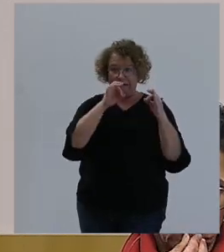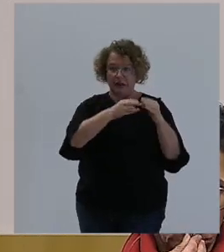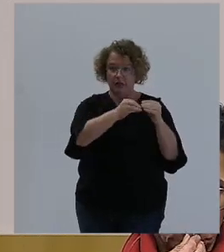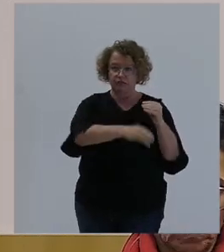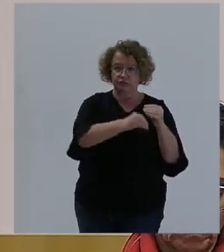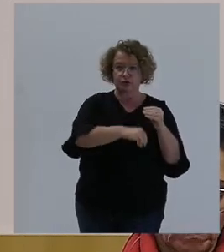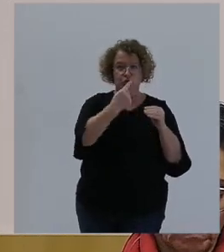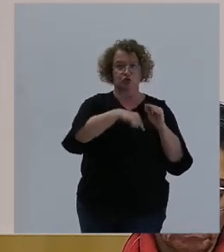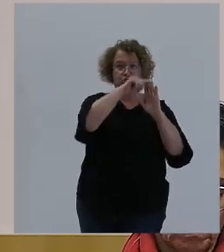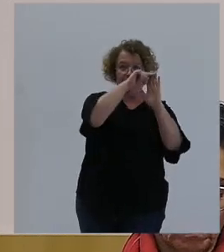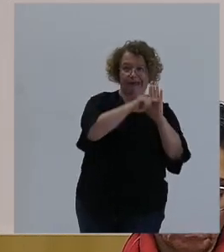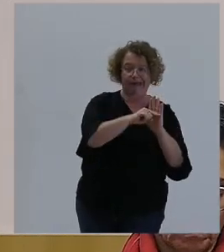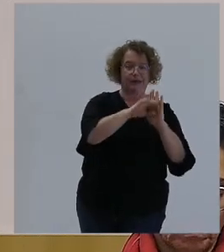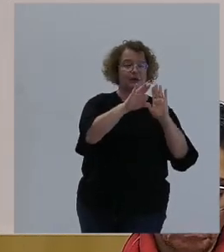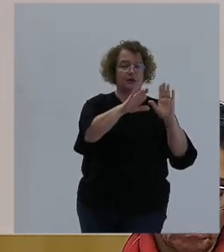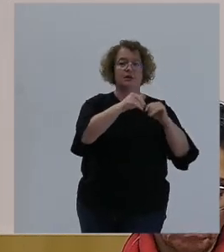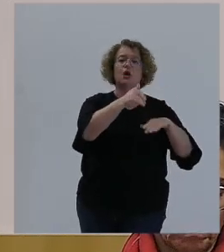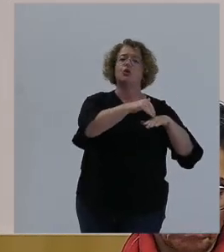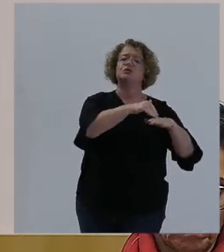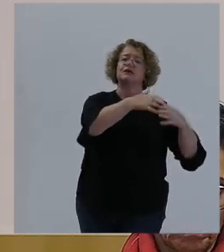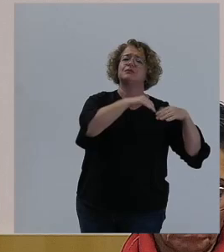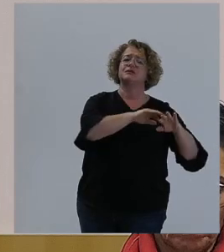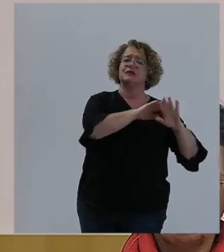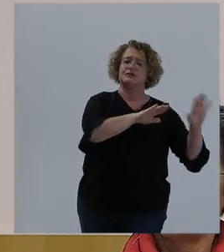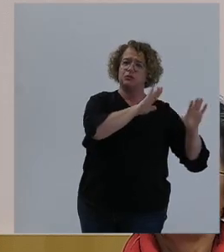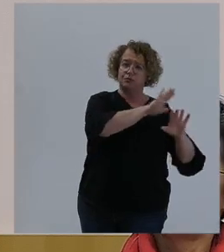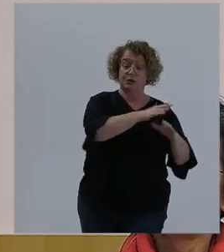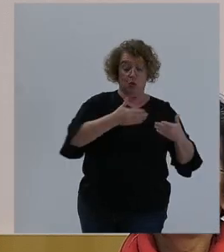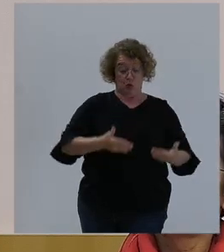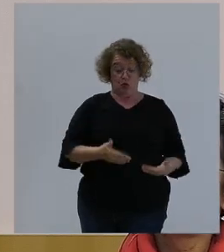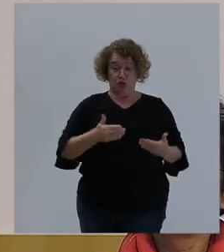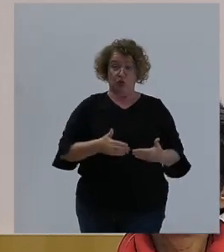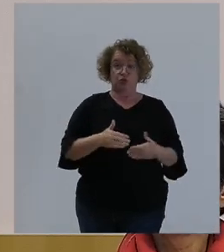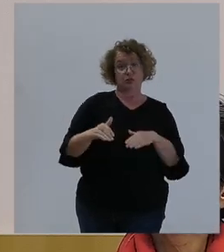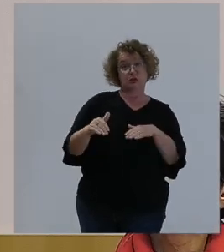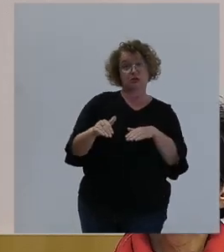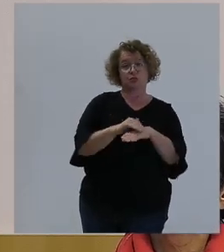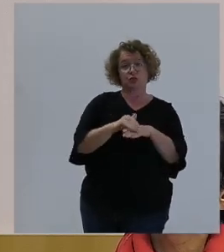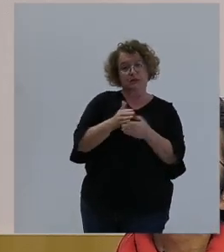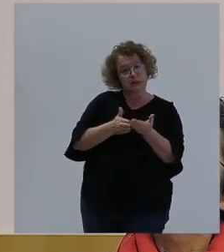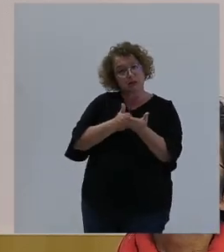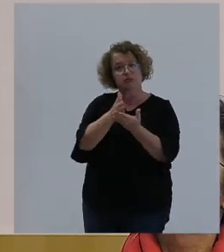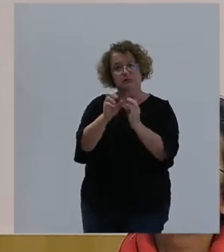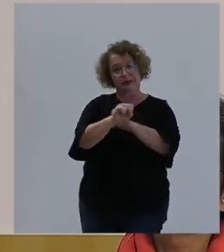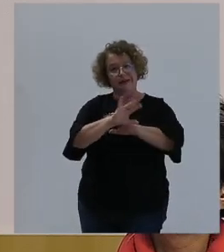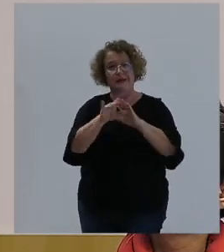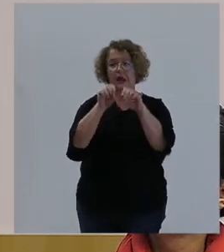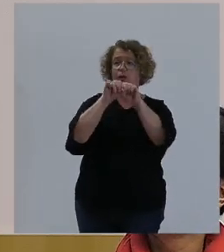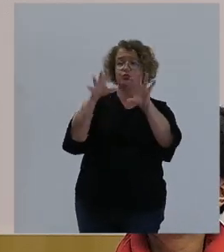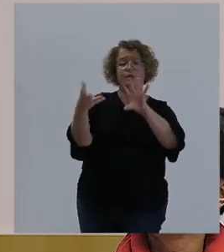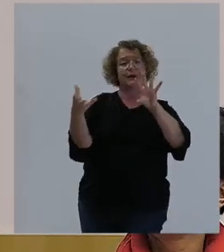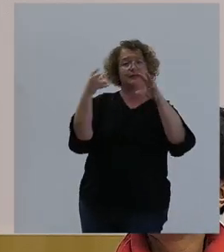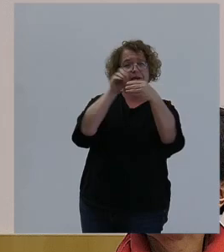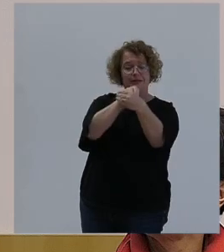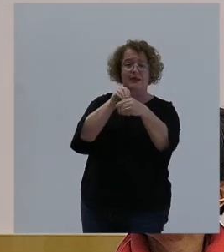réglementaire, pourtant, n'était organisée en conseil d'administration. Aujourd'hui, les orientations politiques sont explicitées et publiées sur l'intranet